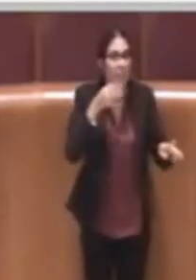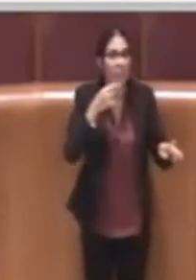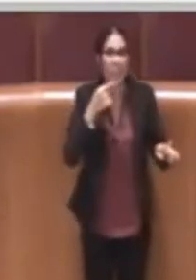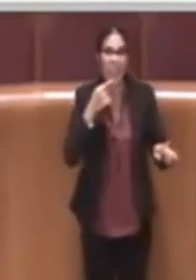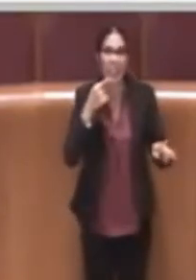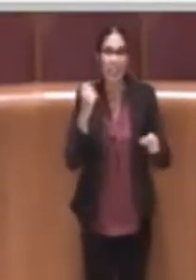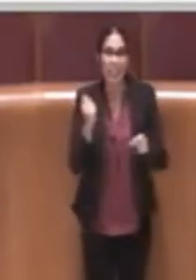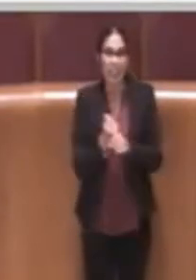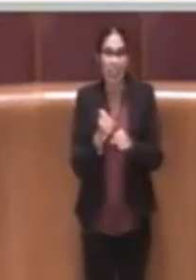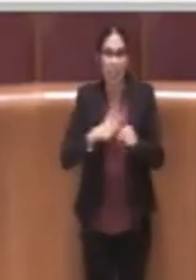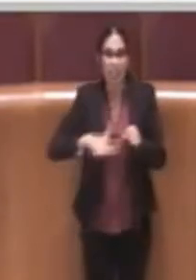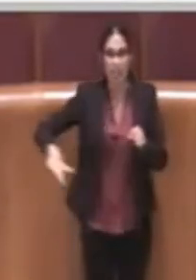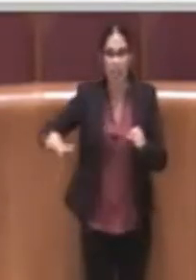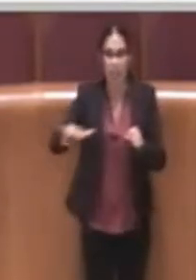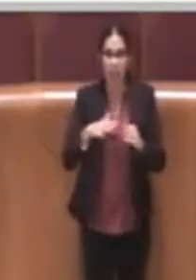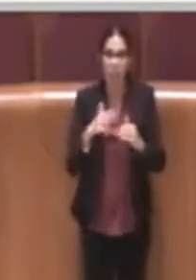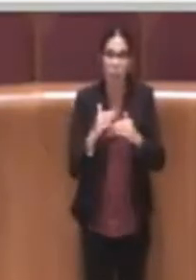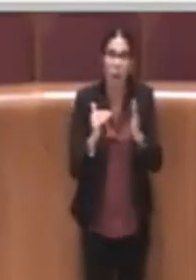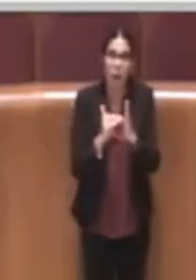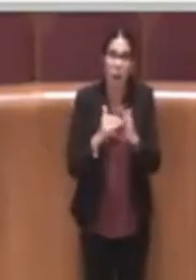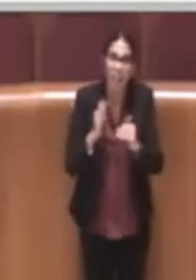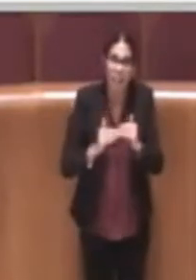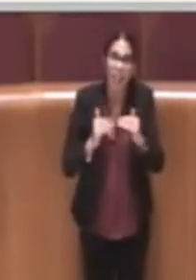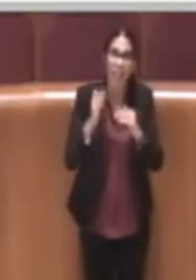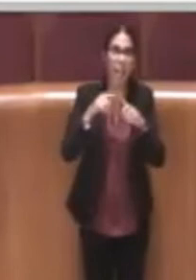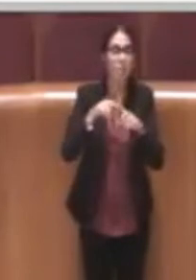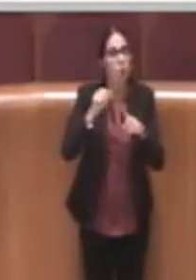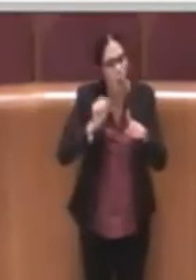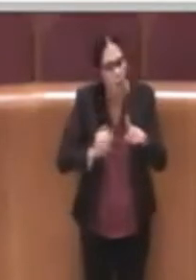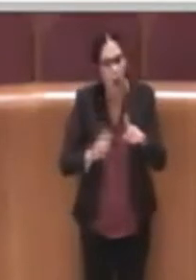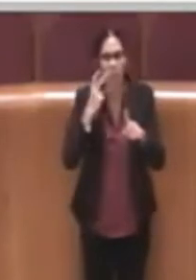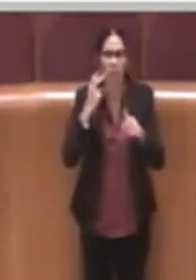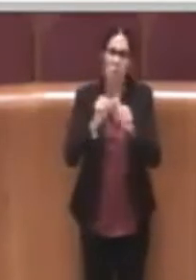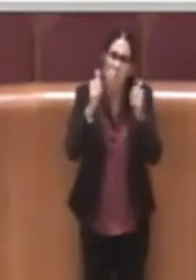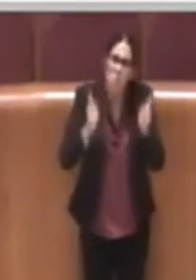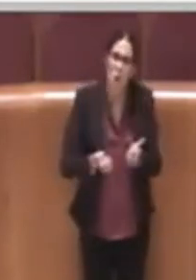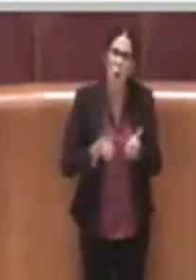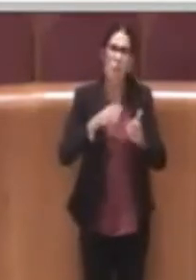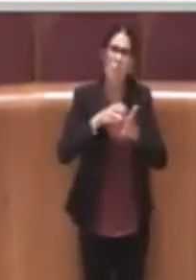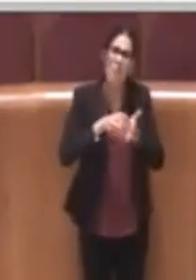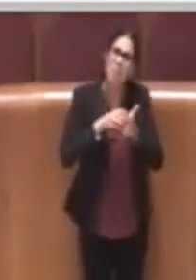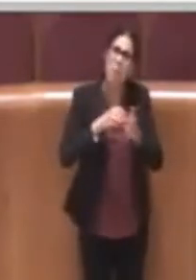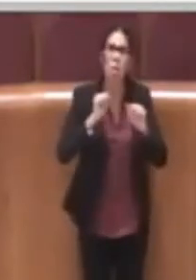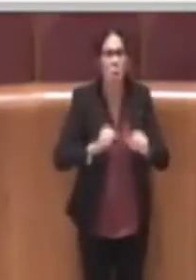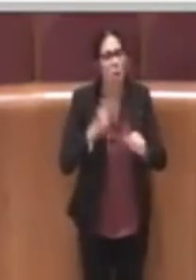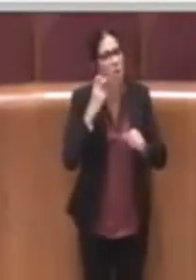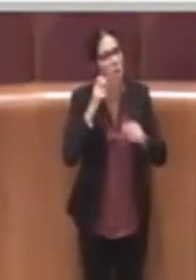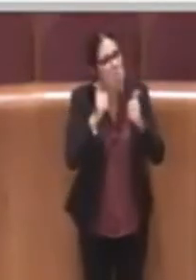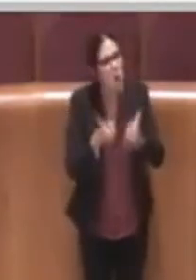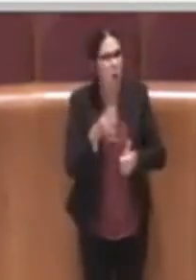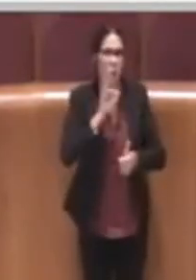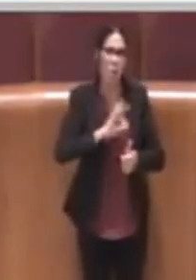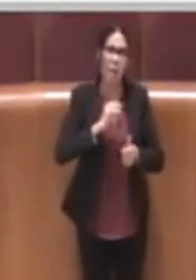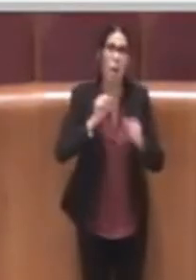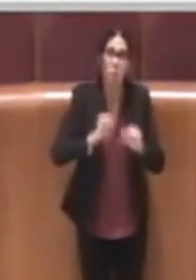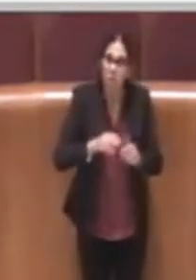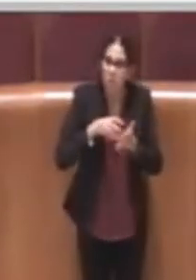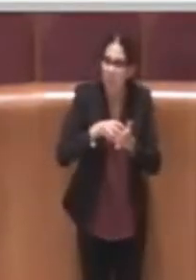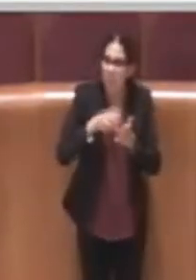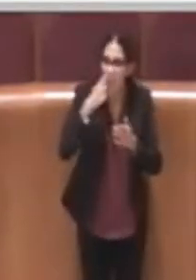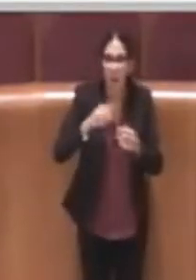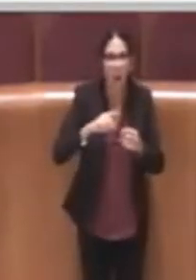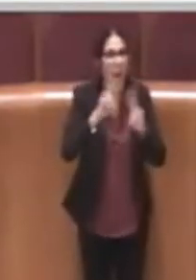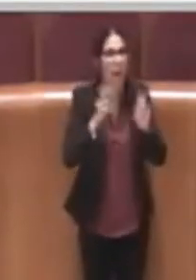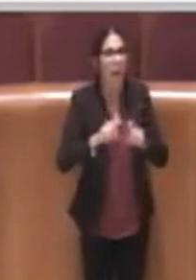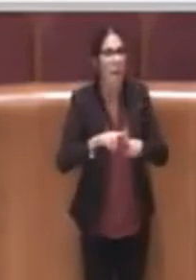sicuramente trovare il modo per investire, per guadagnare, possiamo investire nell'efficientamento energetico, siamo